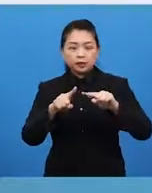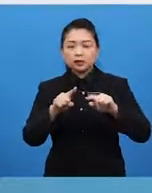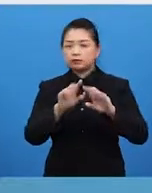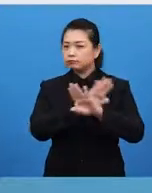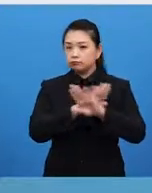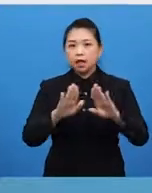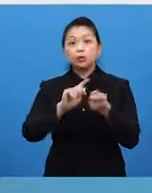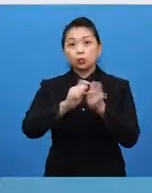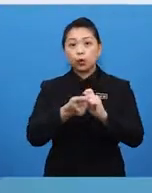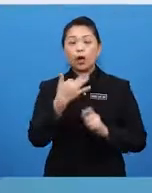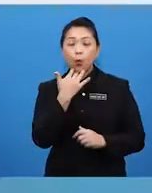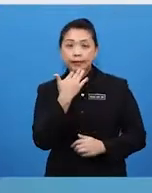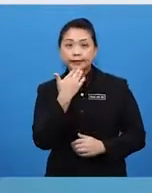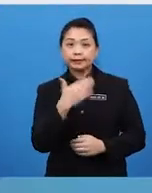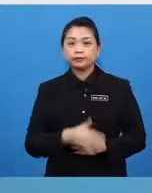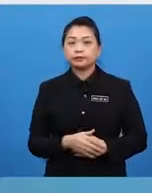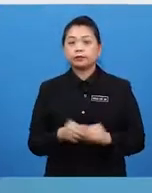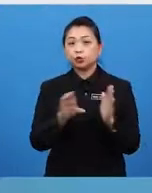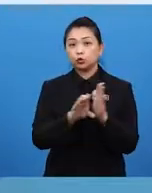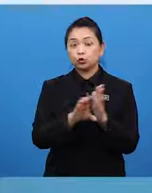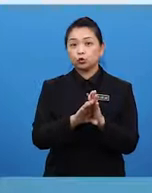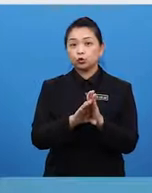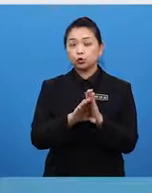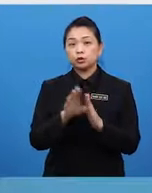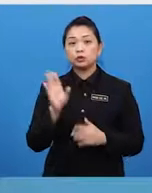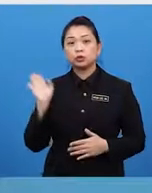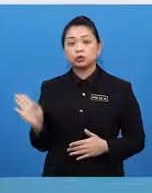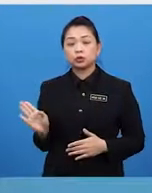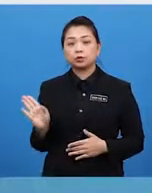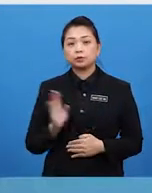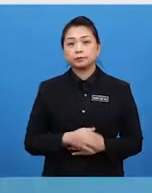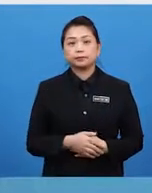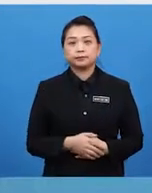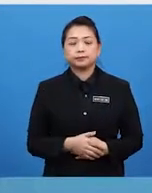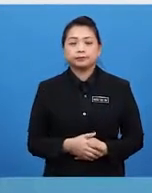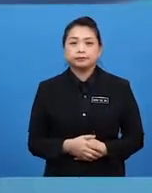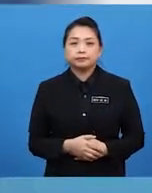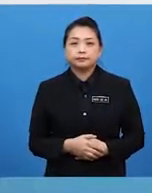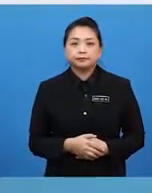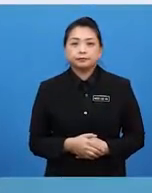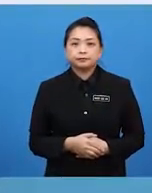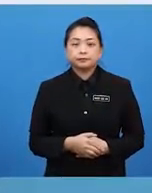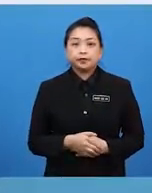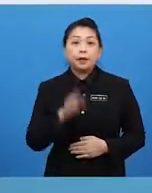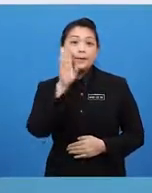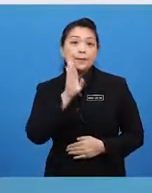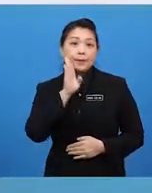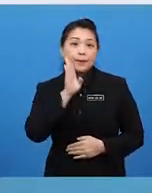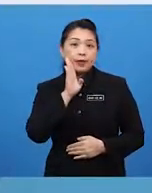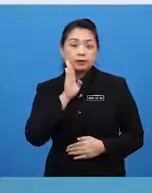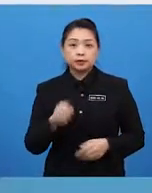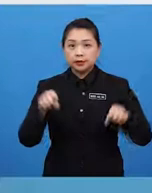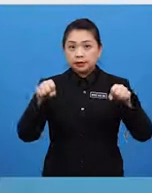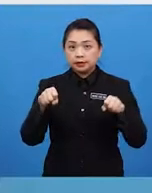tidak bertukar warna contohnya SOS tomato Hai Bro lu di